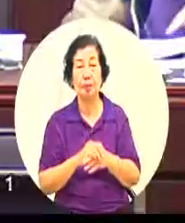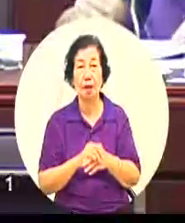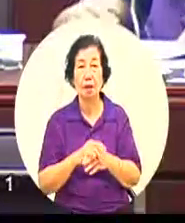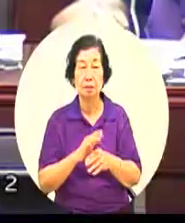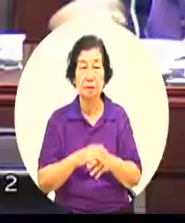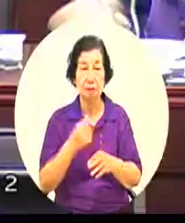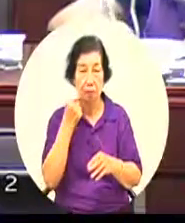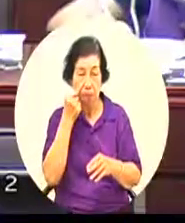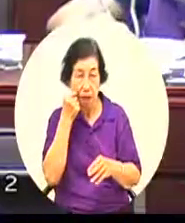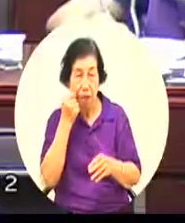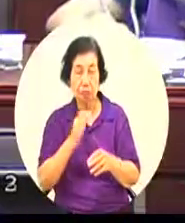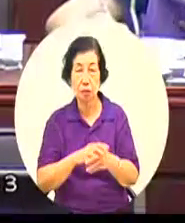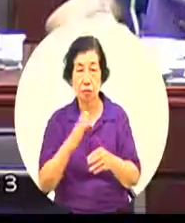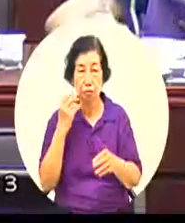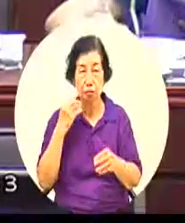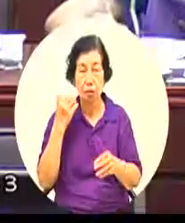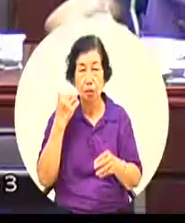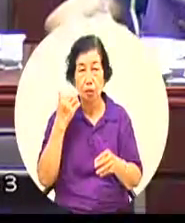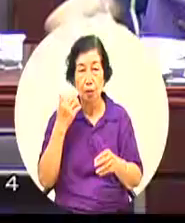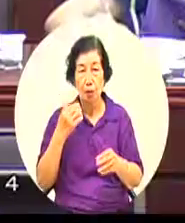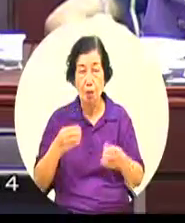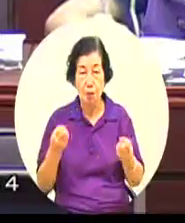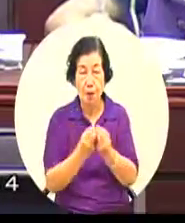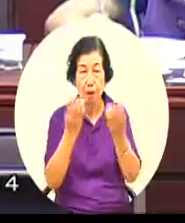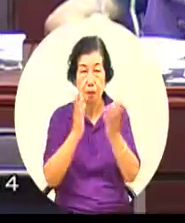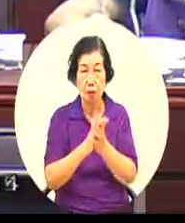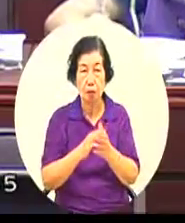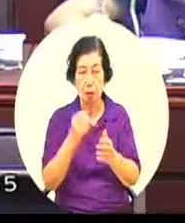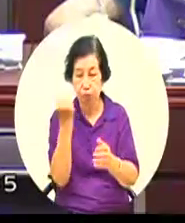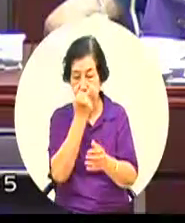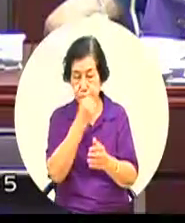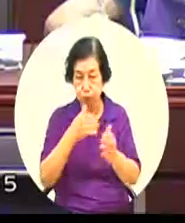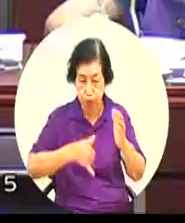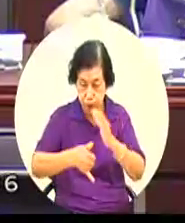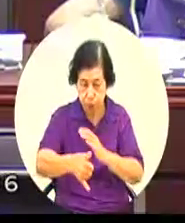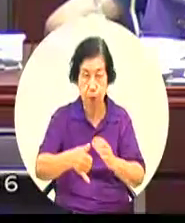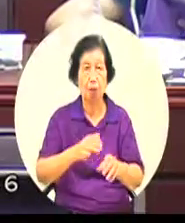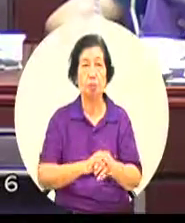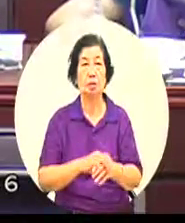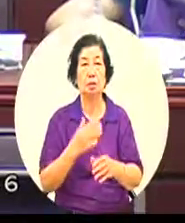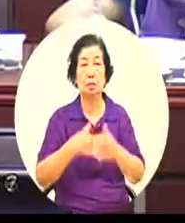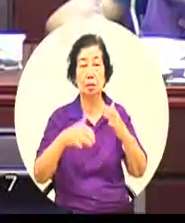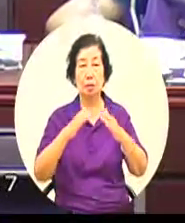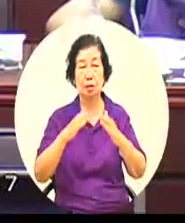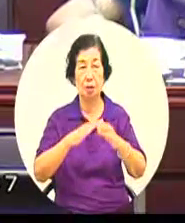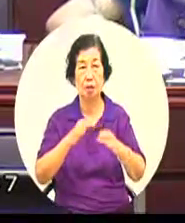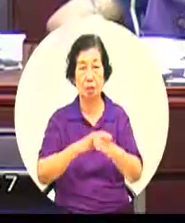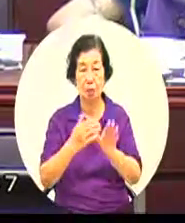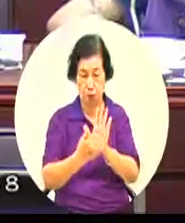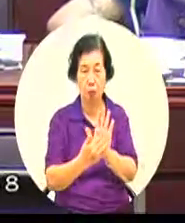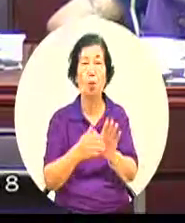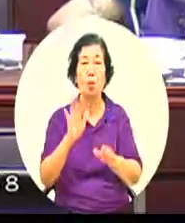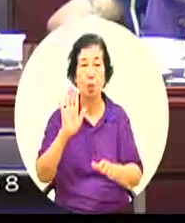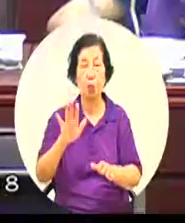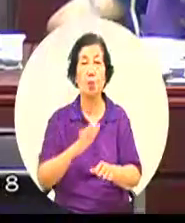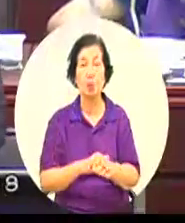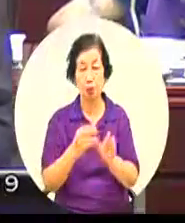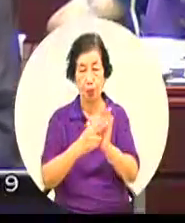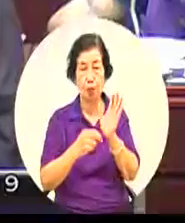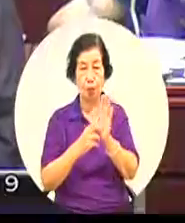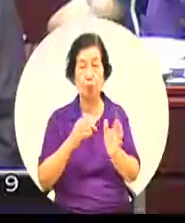有什么不良的人进入，所以这个也就是学校的整体的防护它是这么样做检视的。